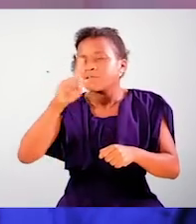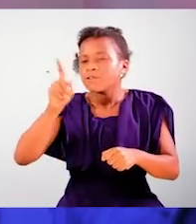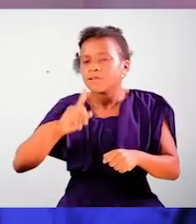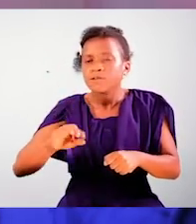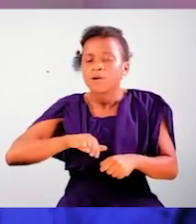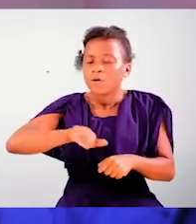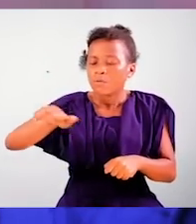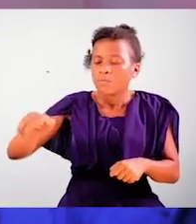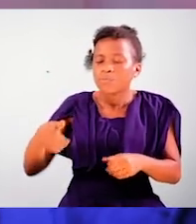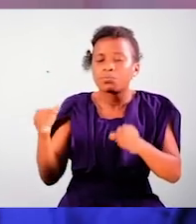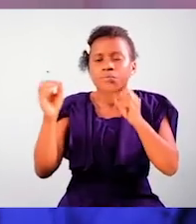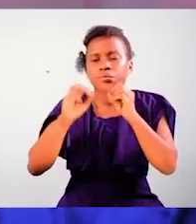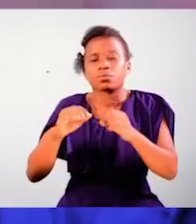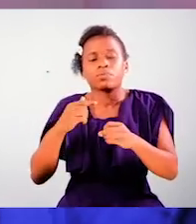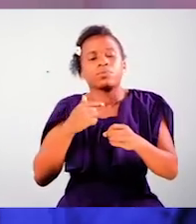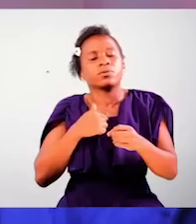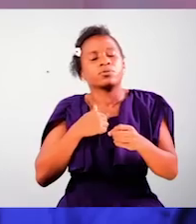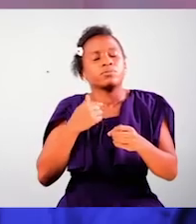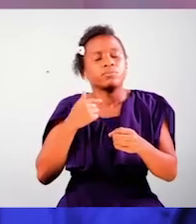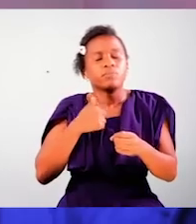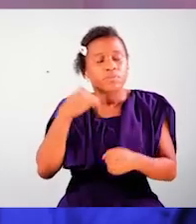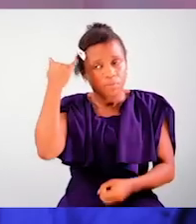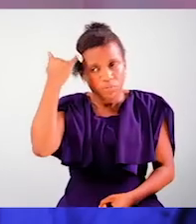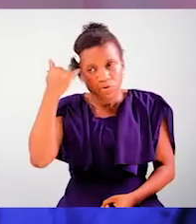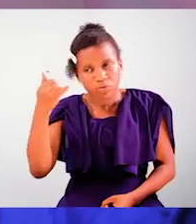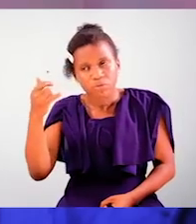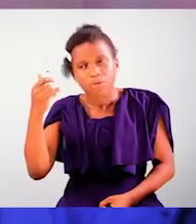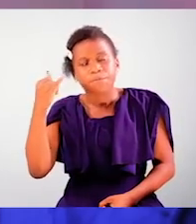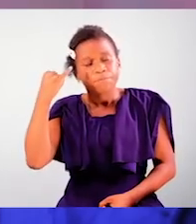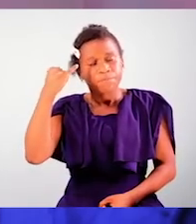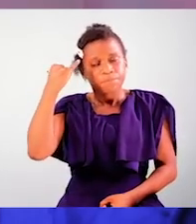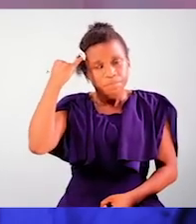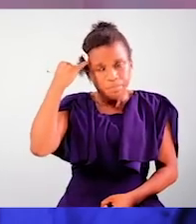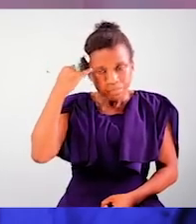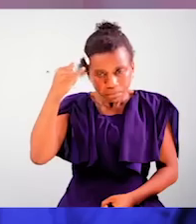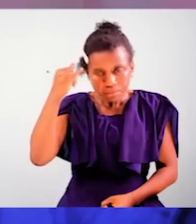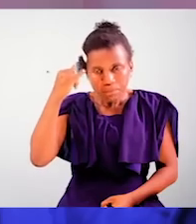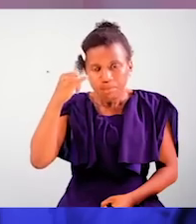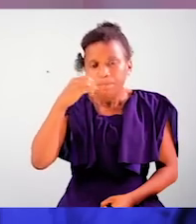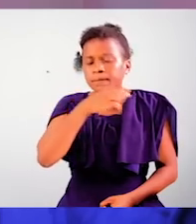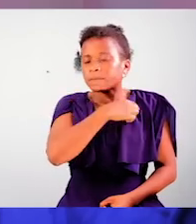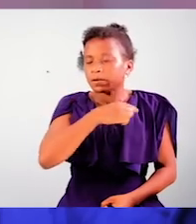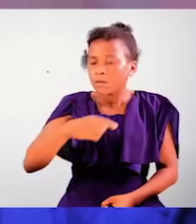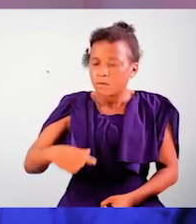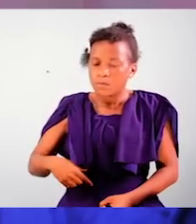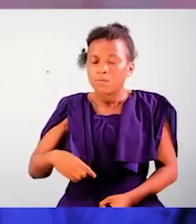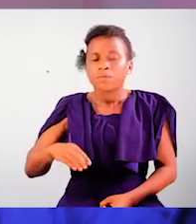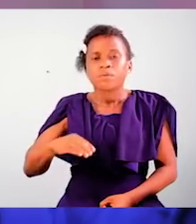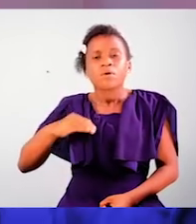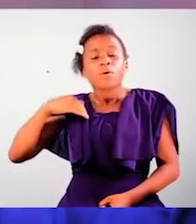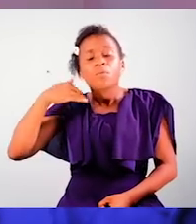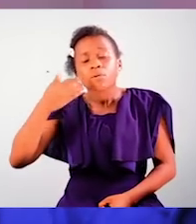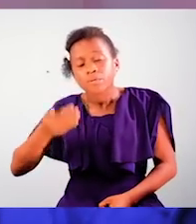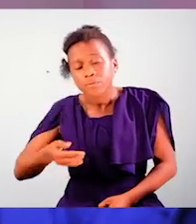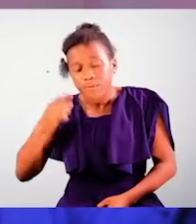Rais sana, mambo ya manunuzi yaweke wanawake. Tumegundua kwamba wanawake ni waaminifu.